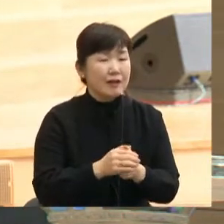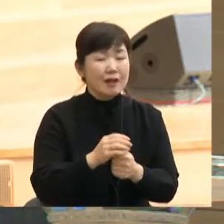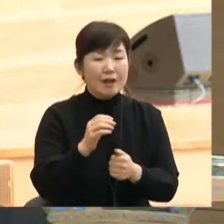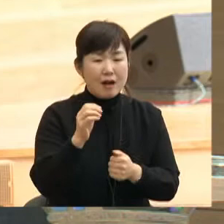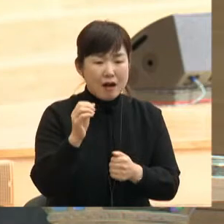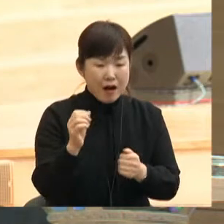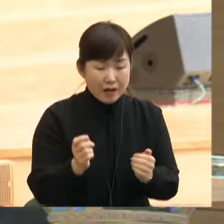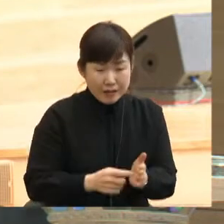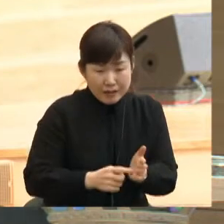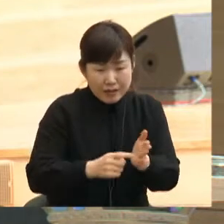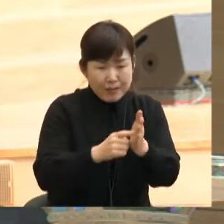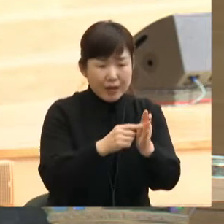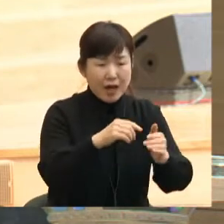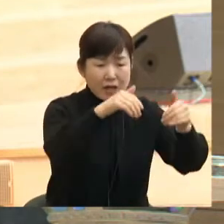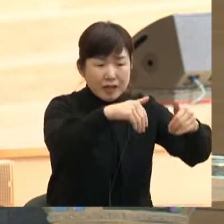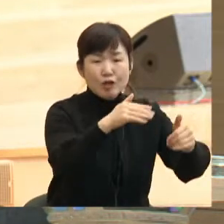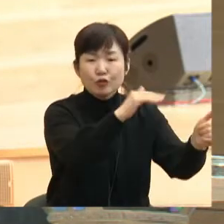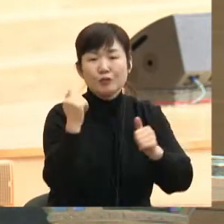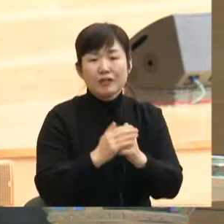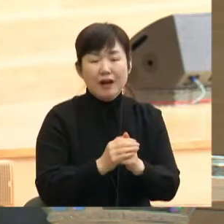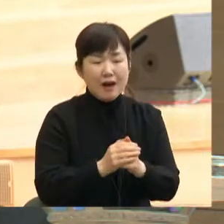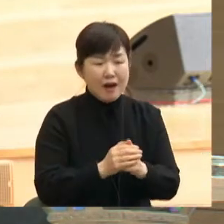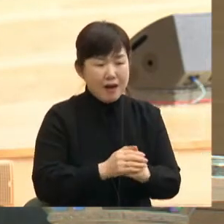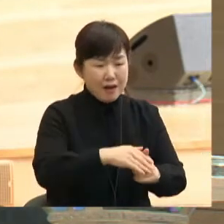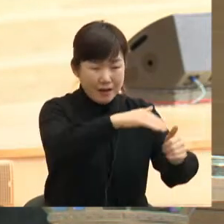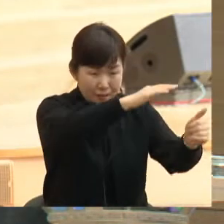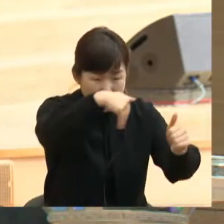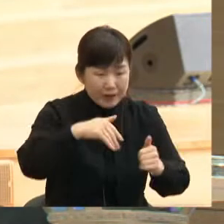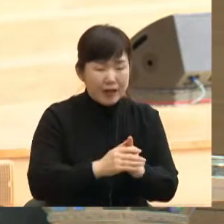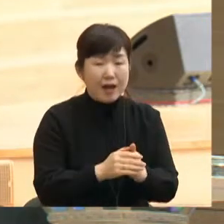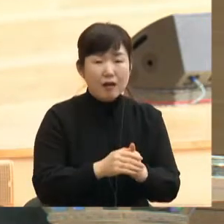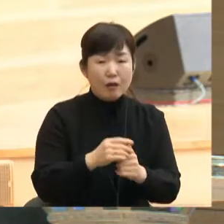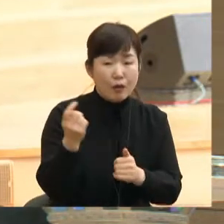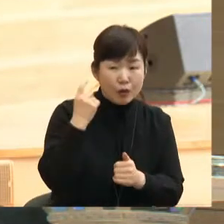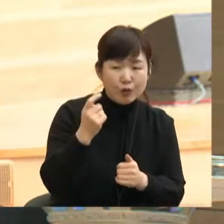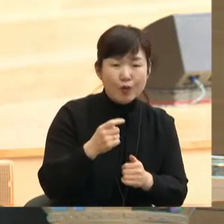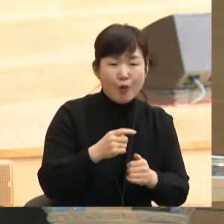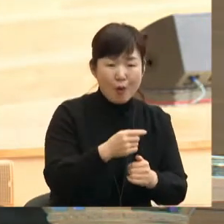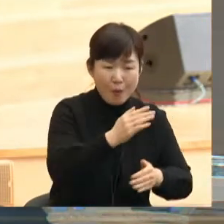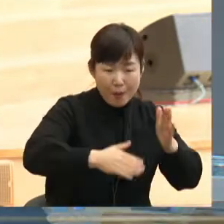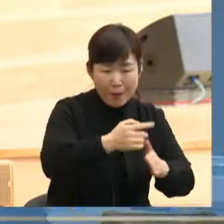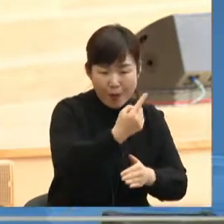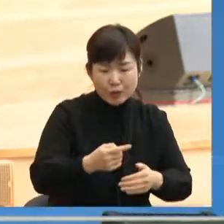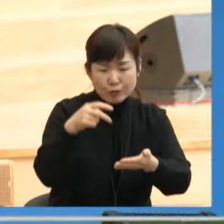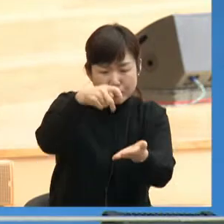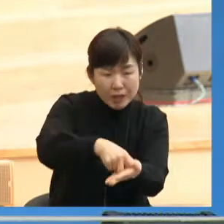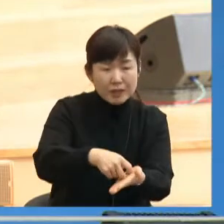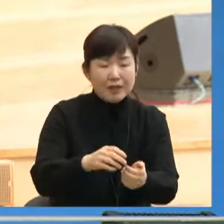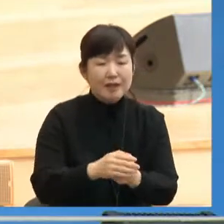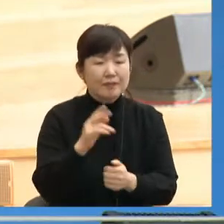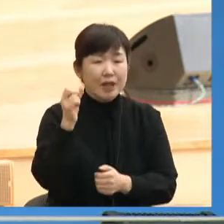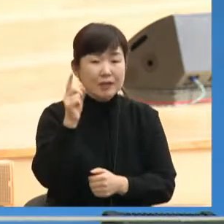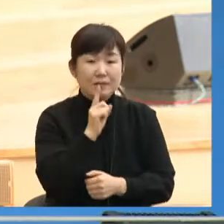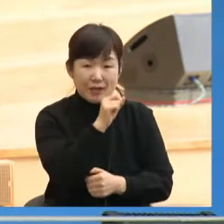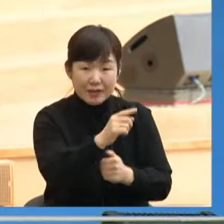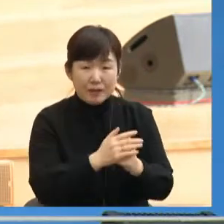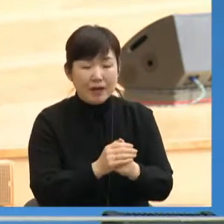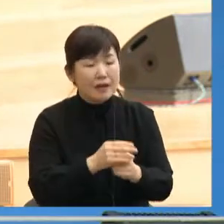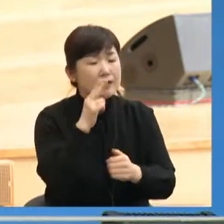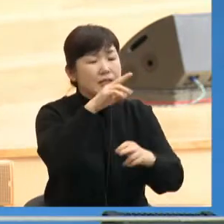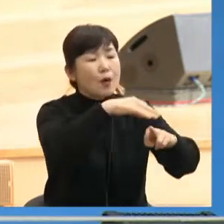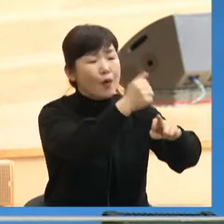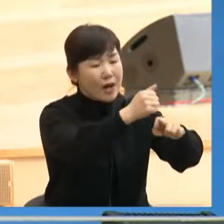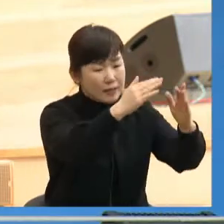신하를 불러요. 여봐라. 그 소리를 들었던 신하가 무릎을 팍 꿇어 엎드리죠. 그러면서 다윗이 이렇게 말하는 거예요. 사울의